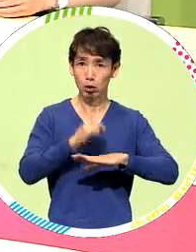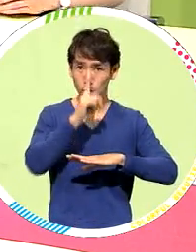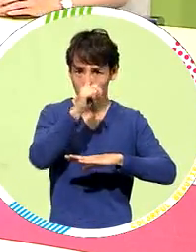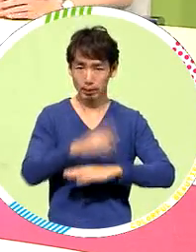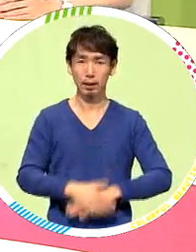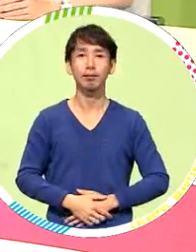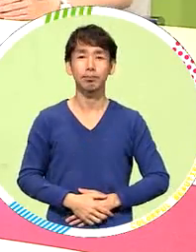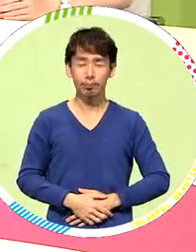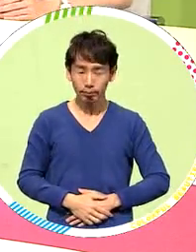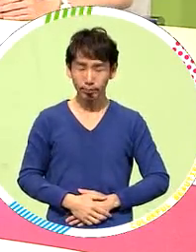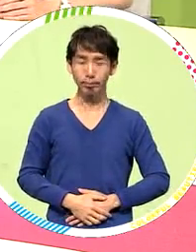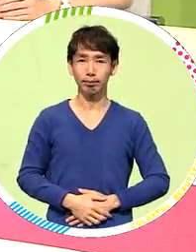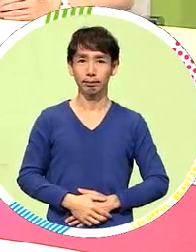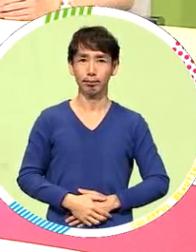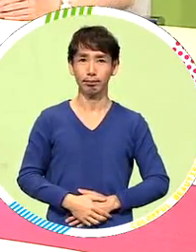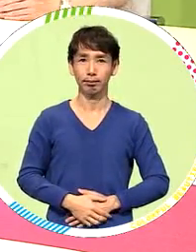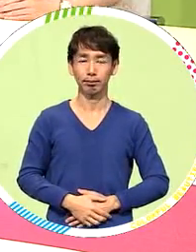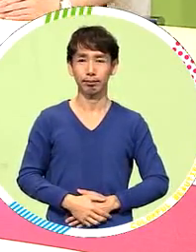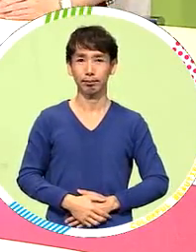ましてありがとうありがとうございました